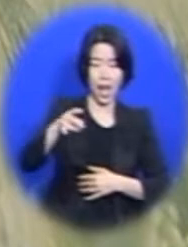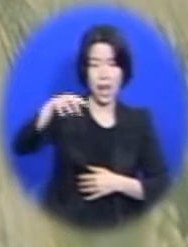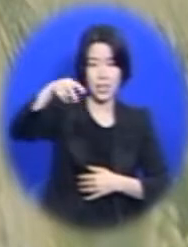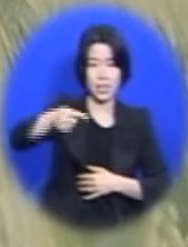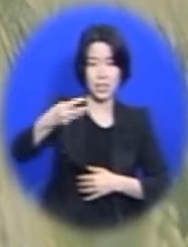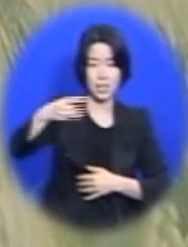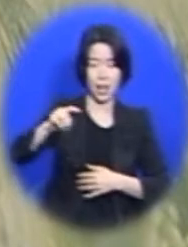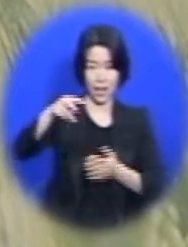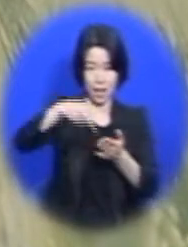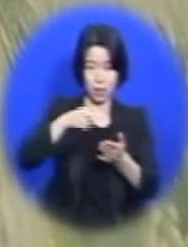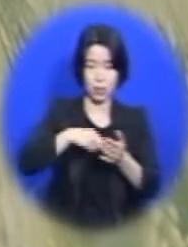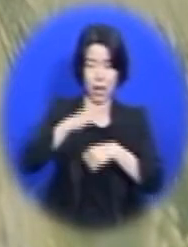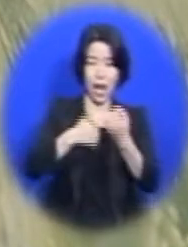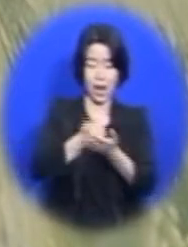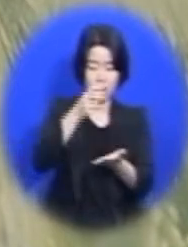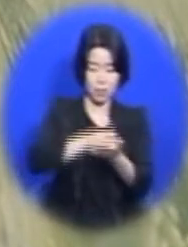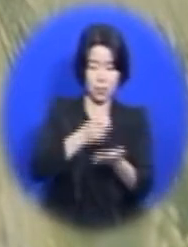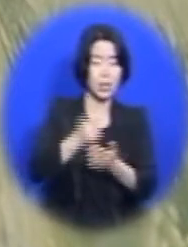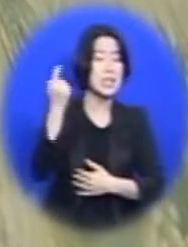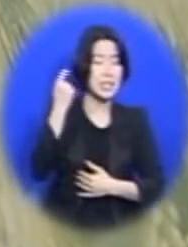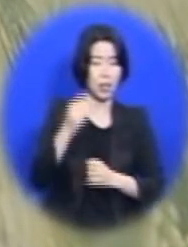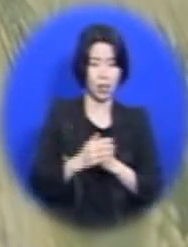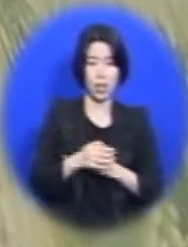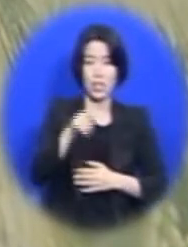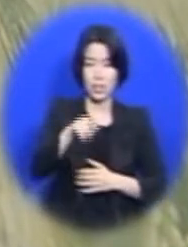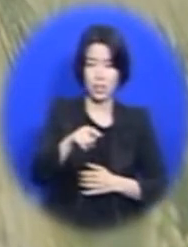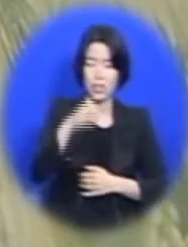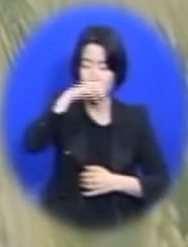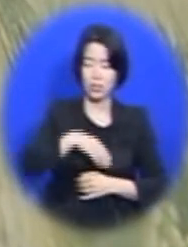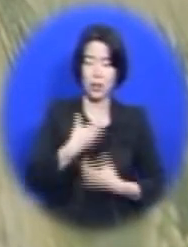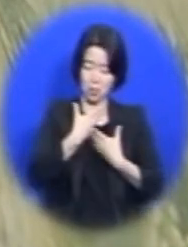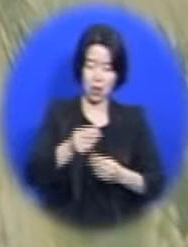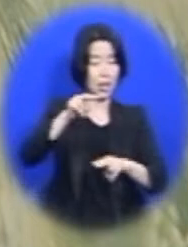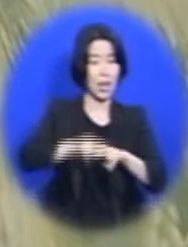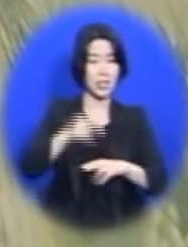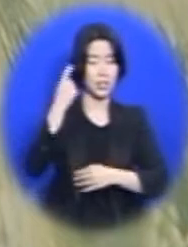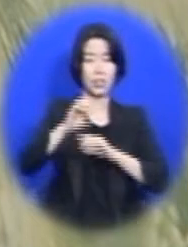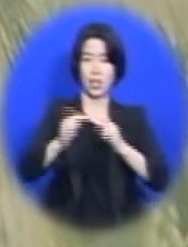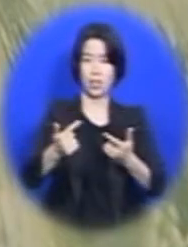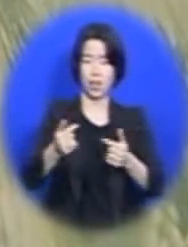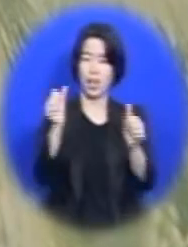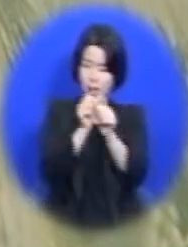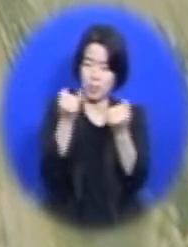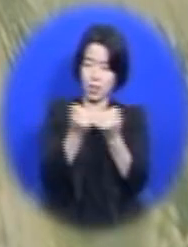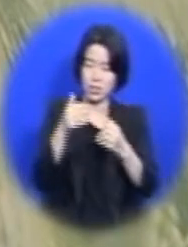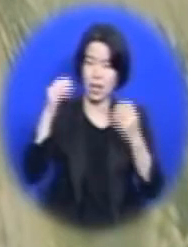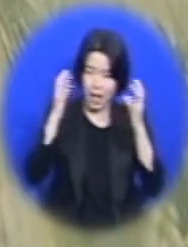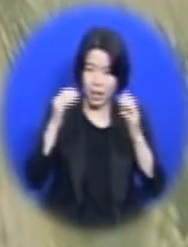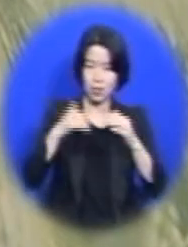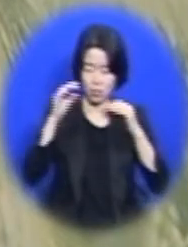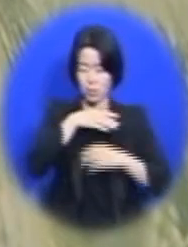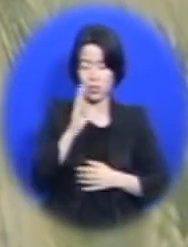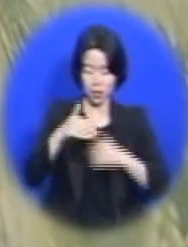하나님의 율법책을 듣습니다. 근데 그들이 그냥 앉아서 듣는 게 아니고 남녀노소가 다 자리에서